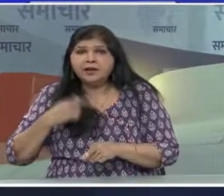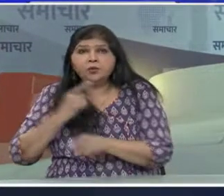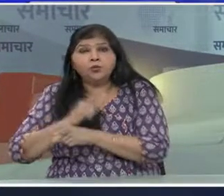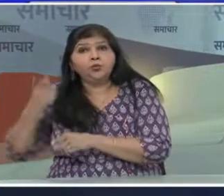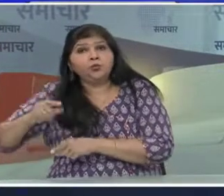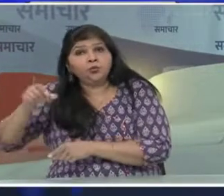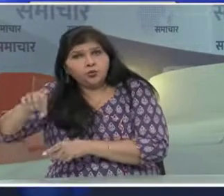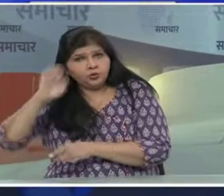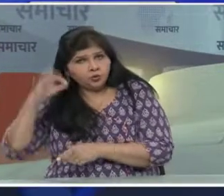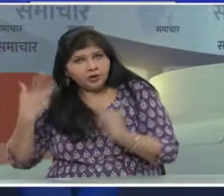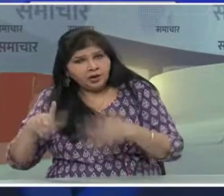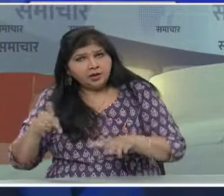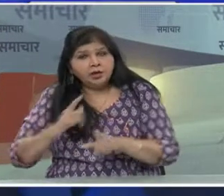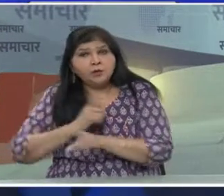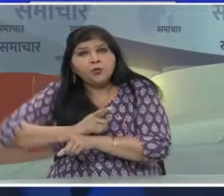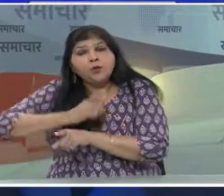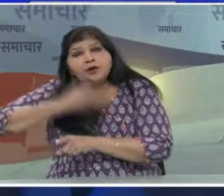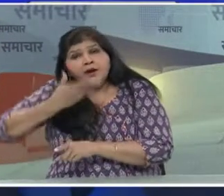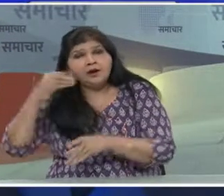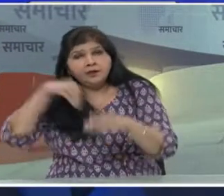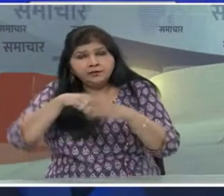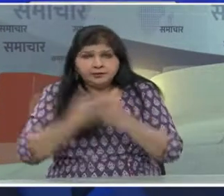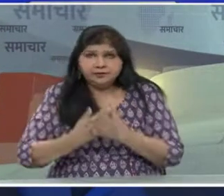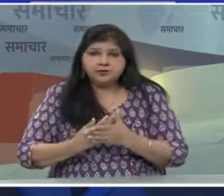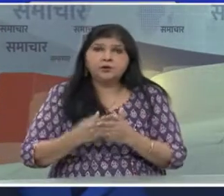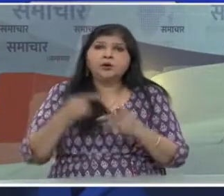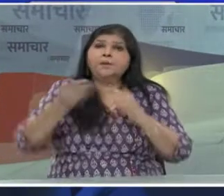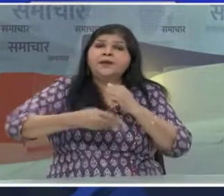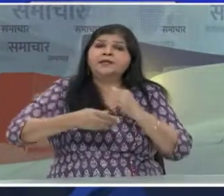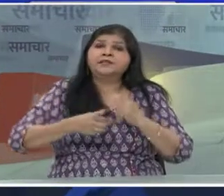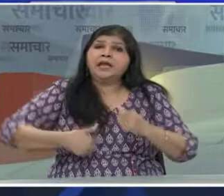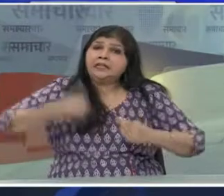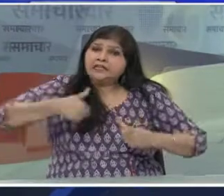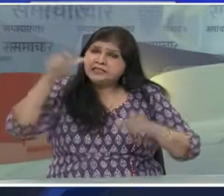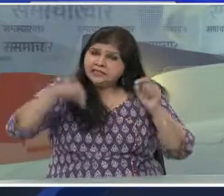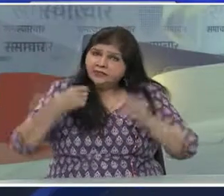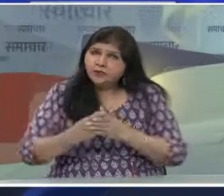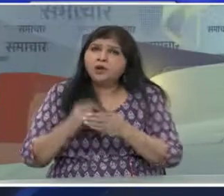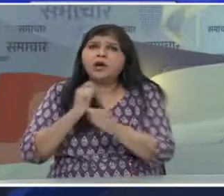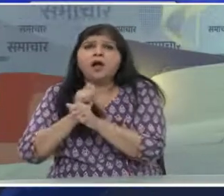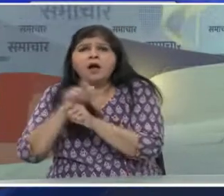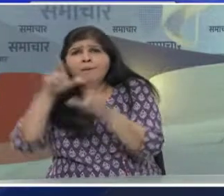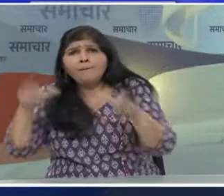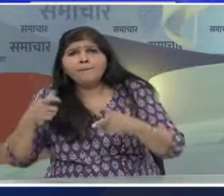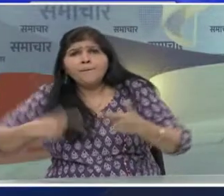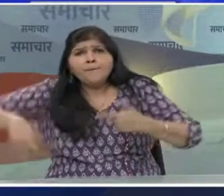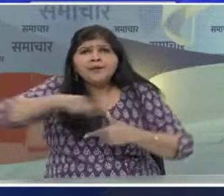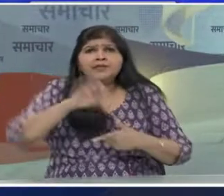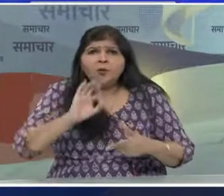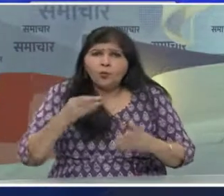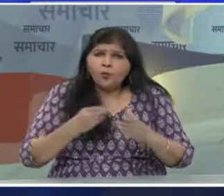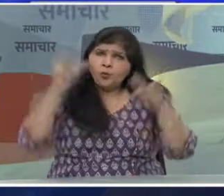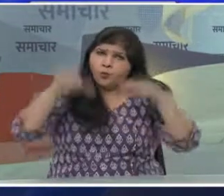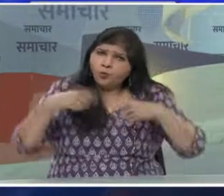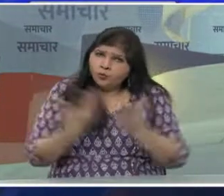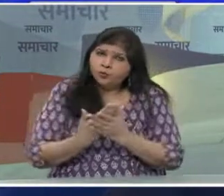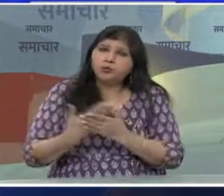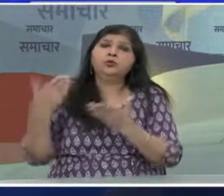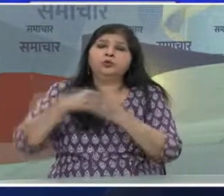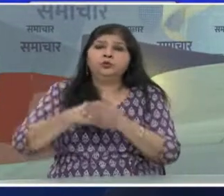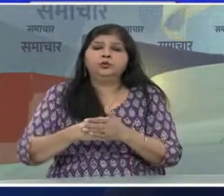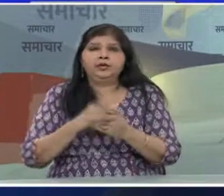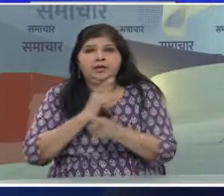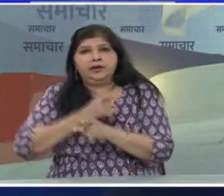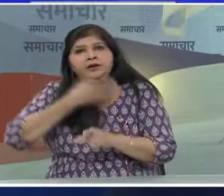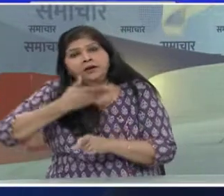उनको चुना है, और इसमें पंचायत प्रतिनिधि हो, अन्य कर्मी हो, उनका प्रशिक्षण की आंकलन किया जाता है,